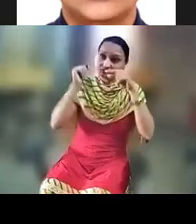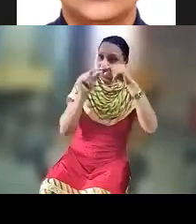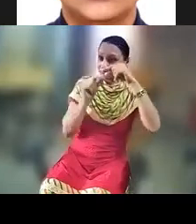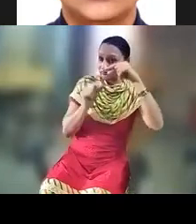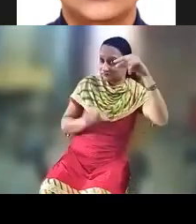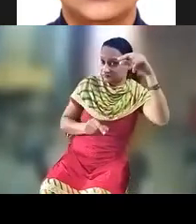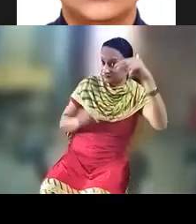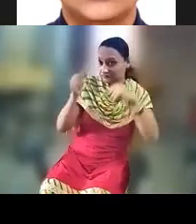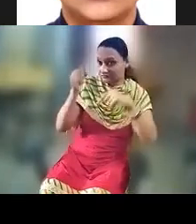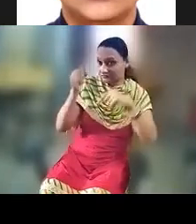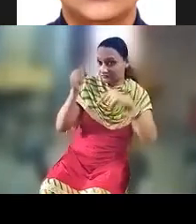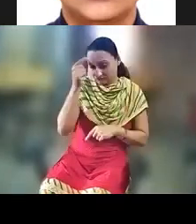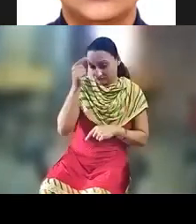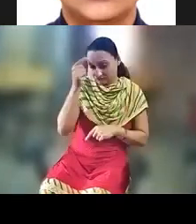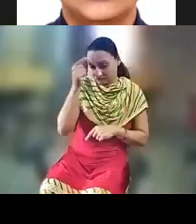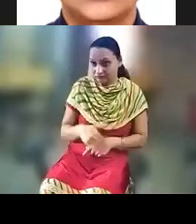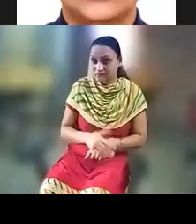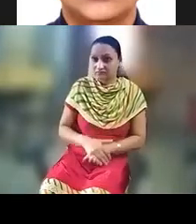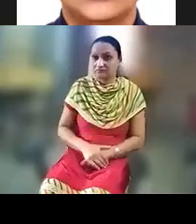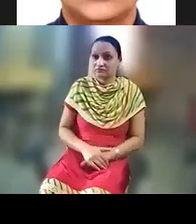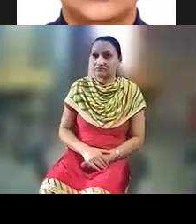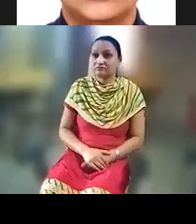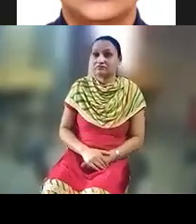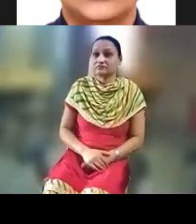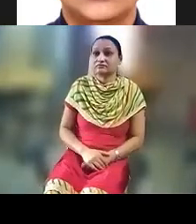respiratory infections बहुत commonly होते हैं।